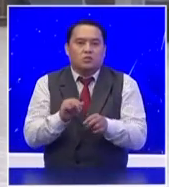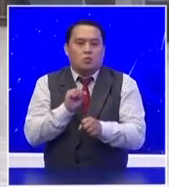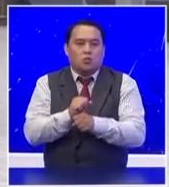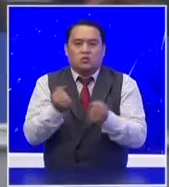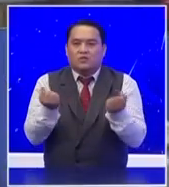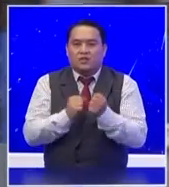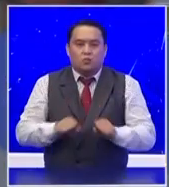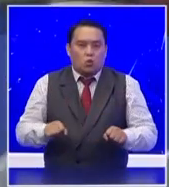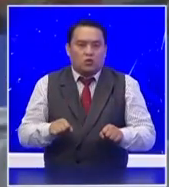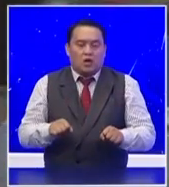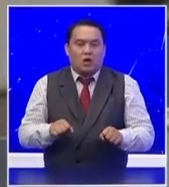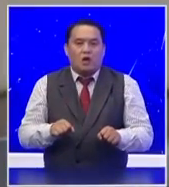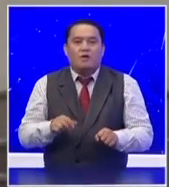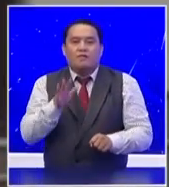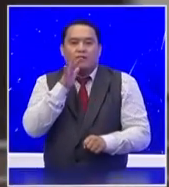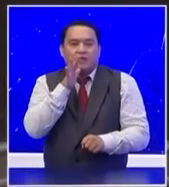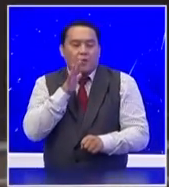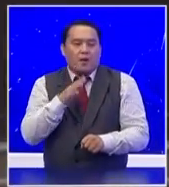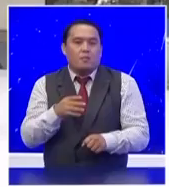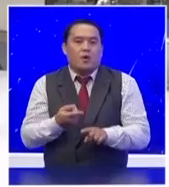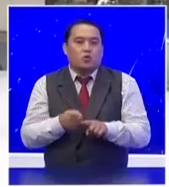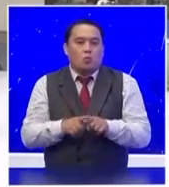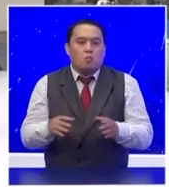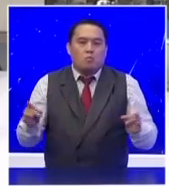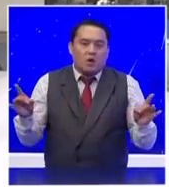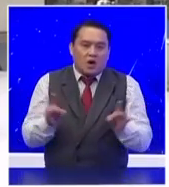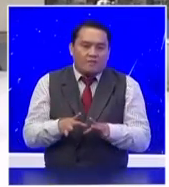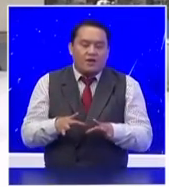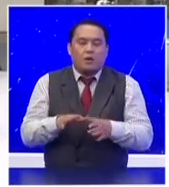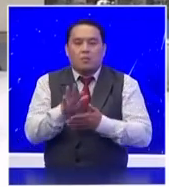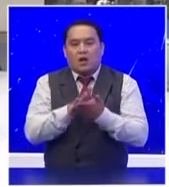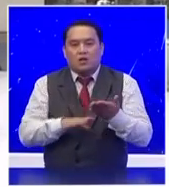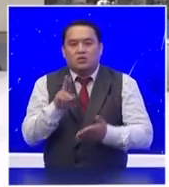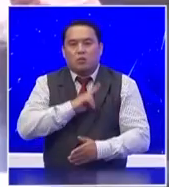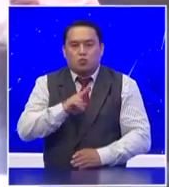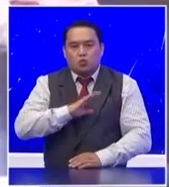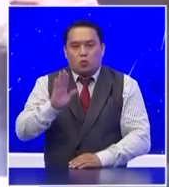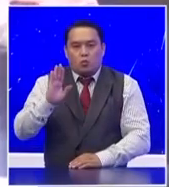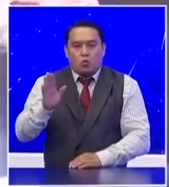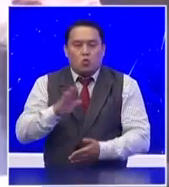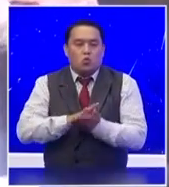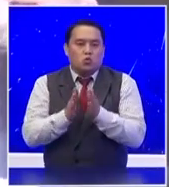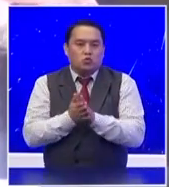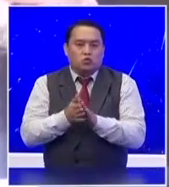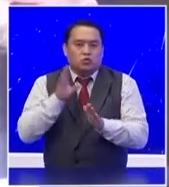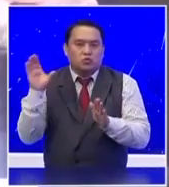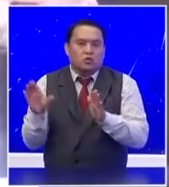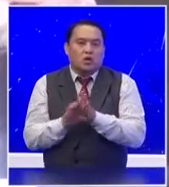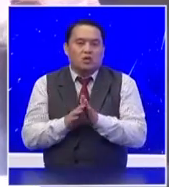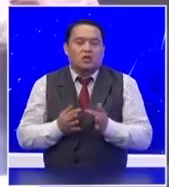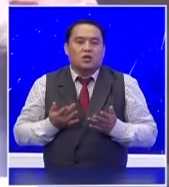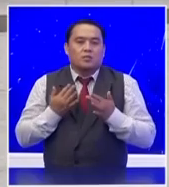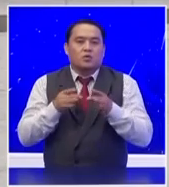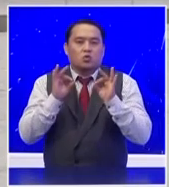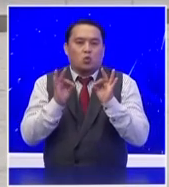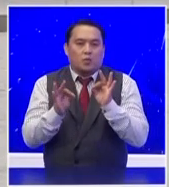полностью невозможно. Даже в период пандемии. Потому небольшие кафе и рестораны продолжать работу будут, но при условии строгого соблюдения санитарных